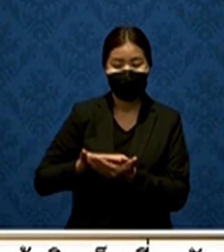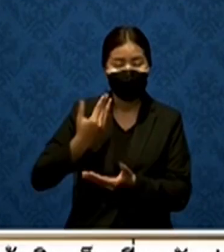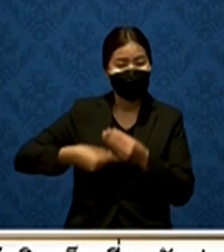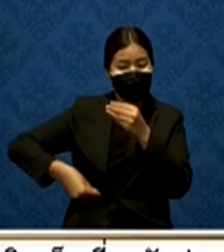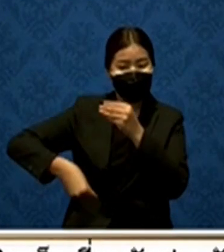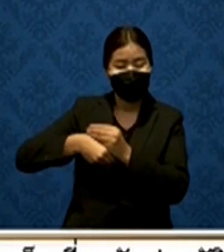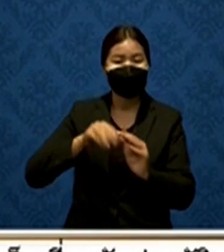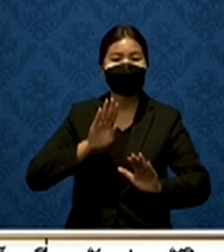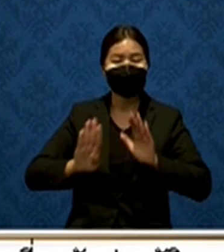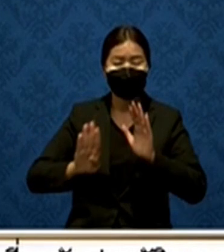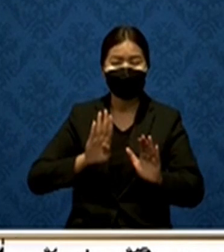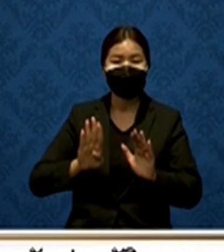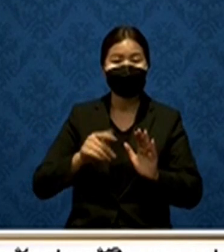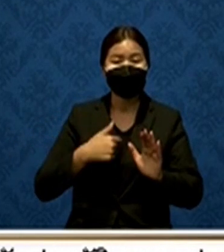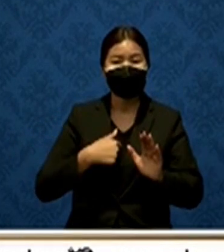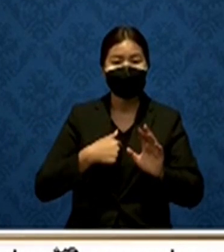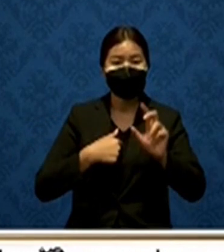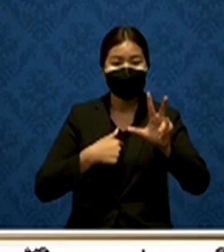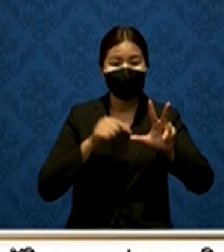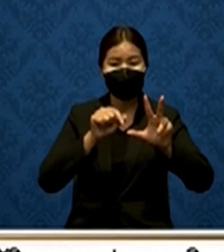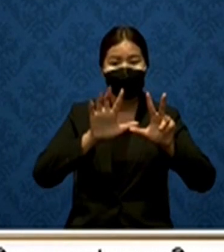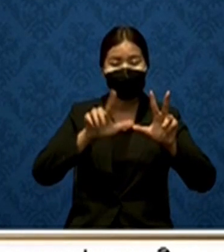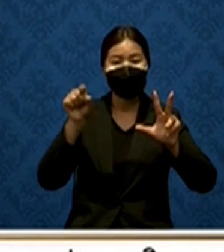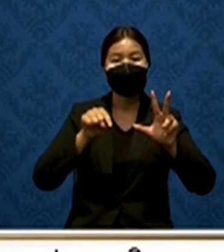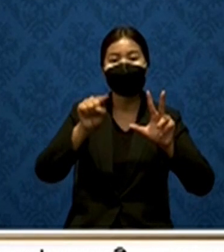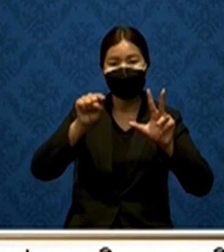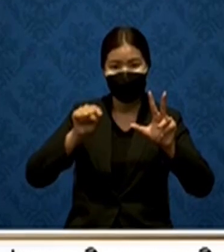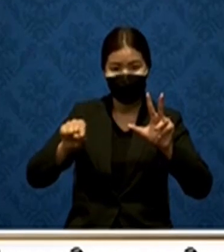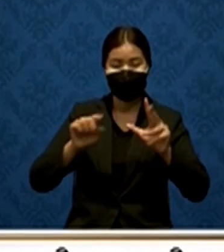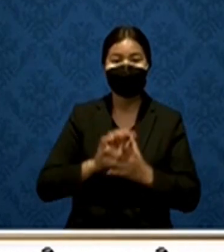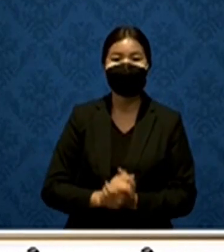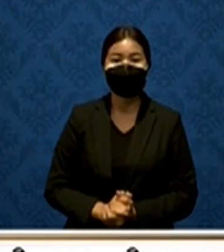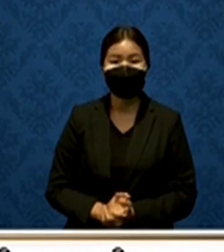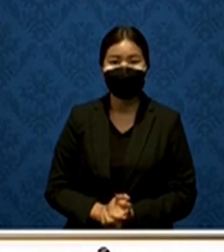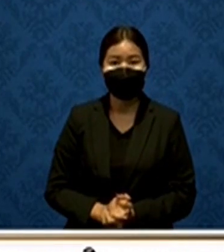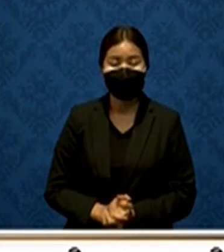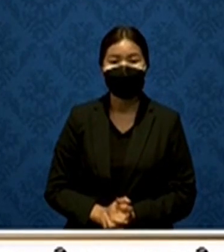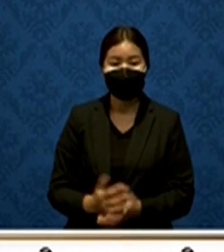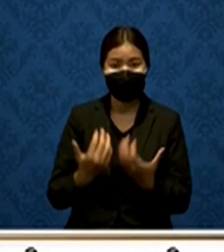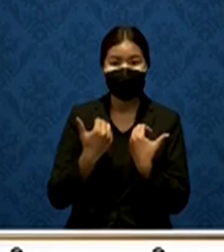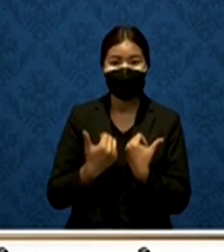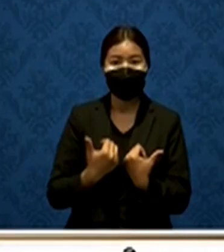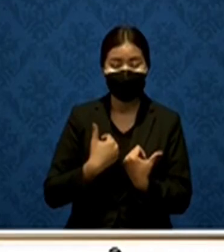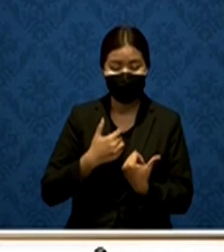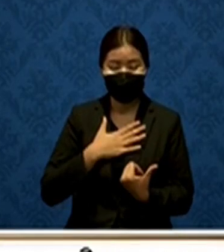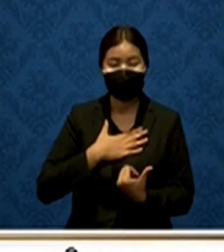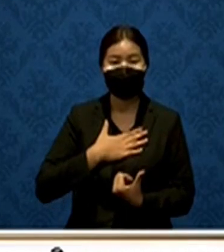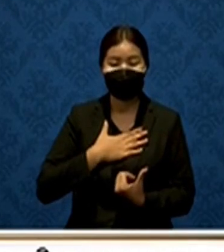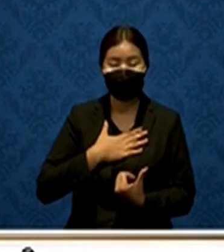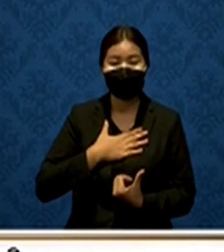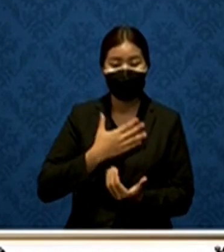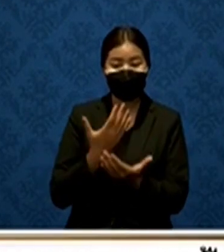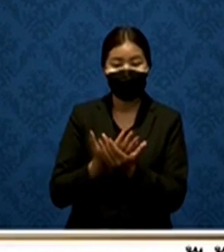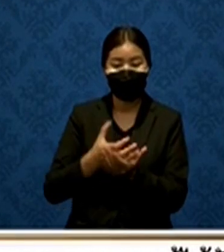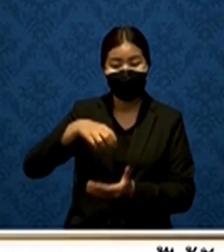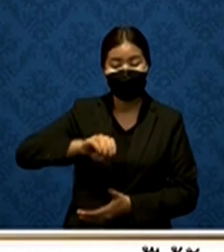องไทยจะอยู่อัตราเฉลี่ยประมาณ 3.5%อัี้ก็คอสิงที่องคกรการเงินระดับโลก